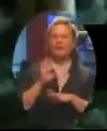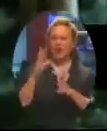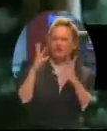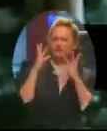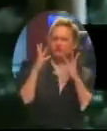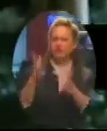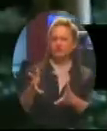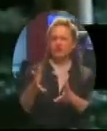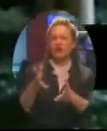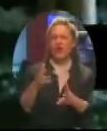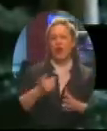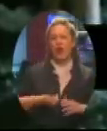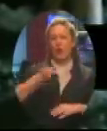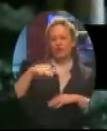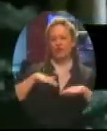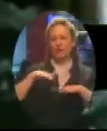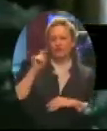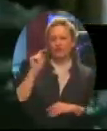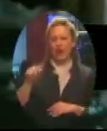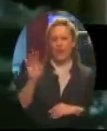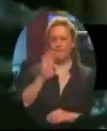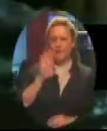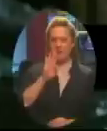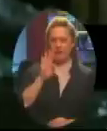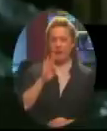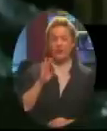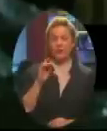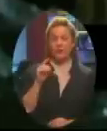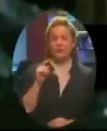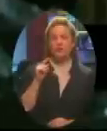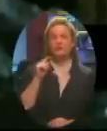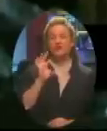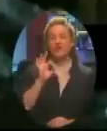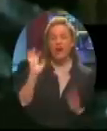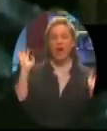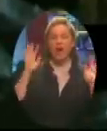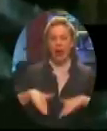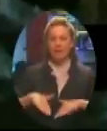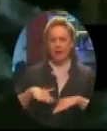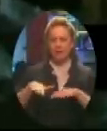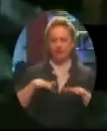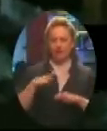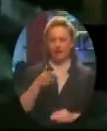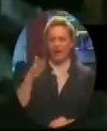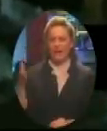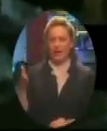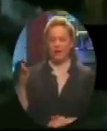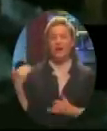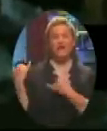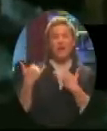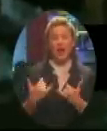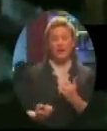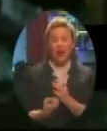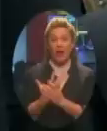המתוזמר נגד ראש הממשלה בנימין נתניהו שנועד להפיל את ממשלת הימין ולהביא להקמתה